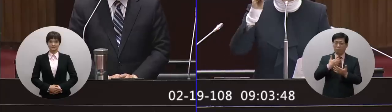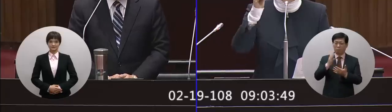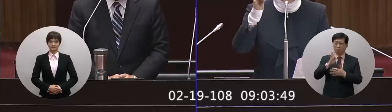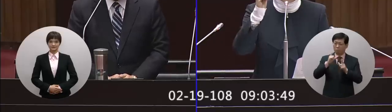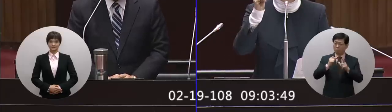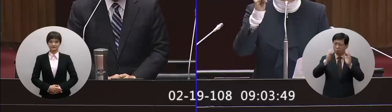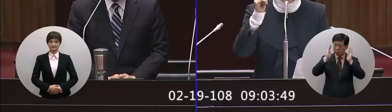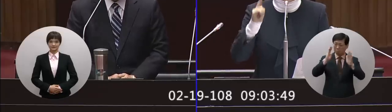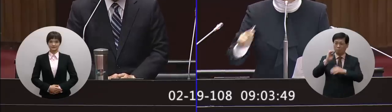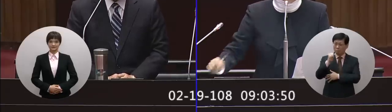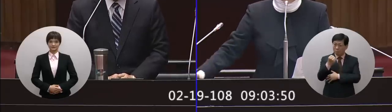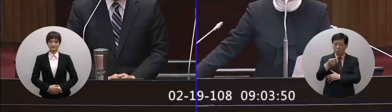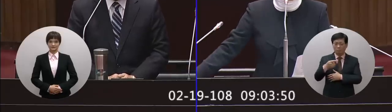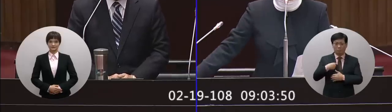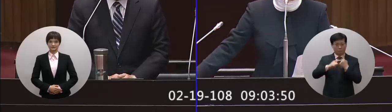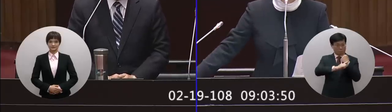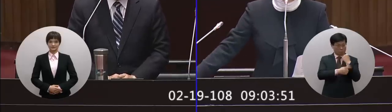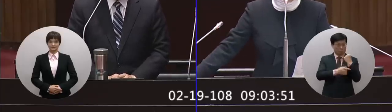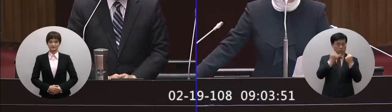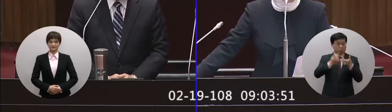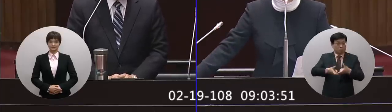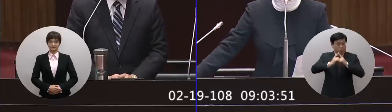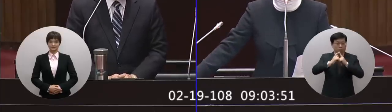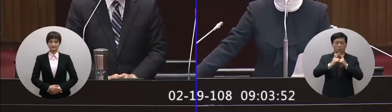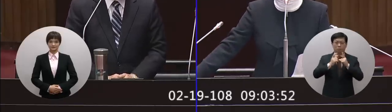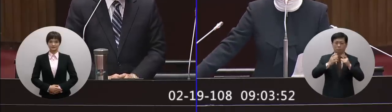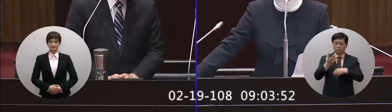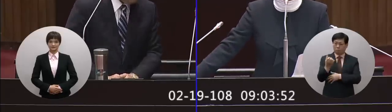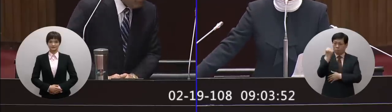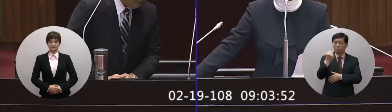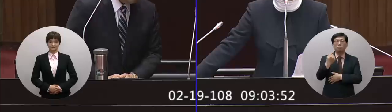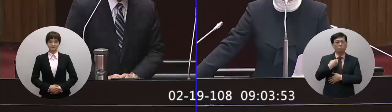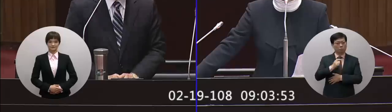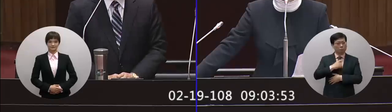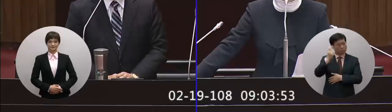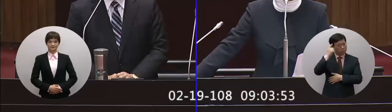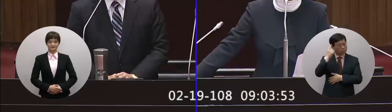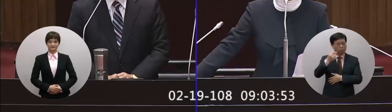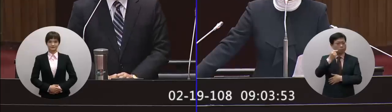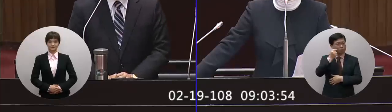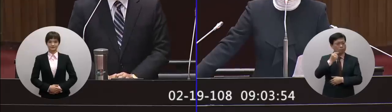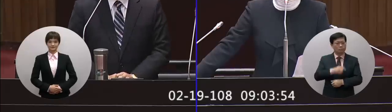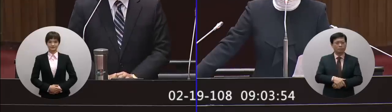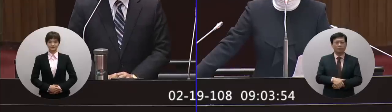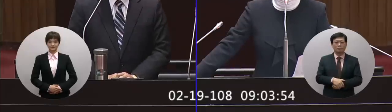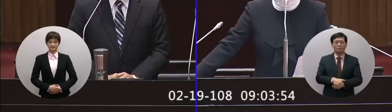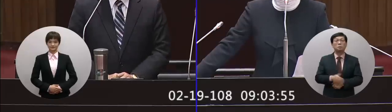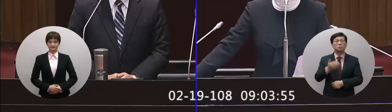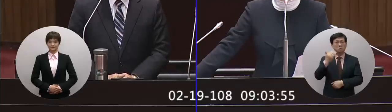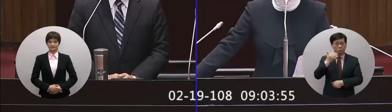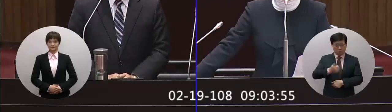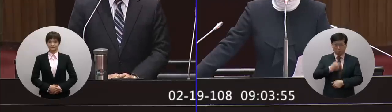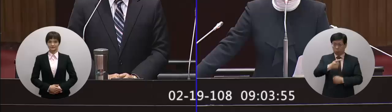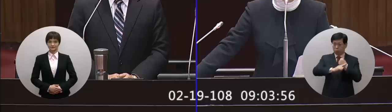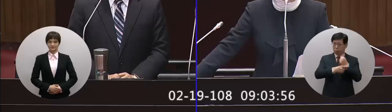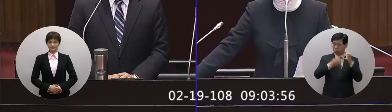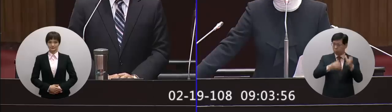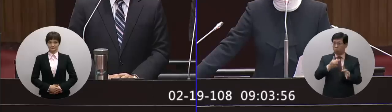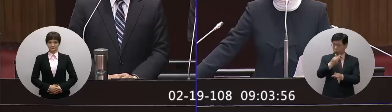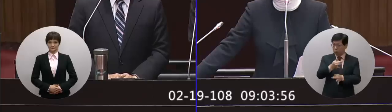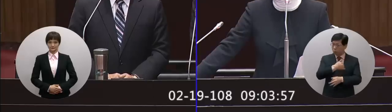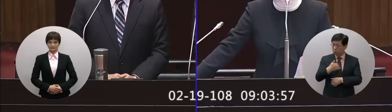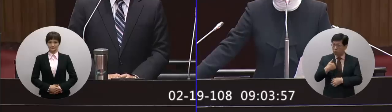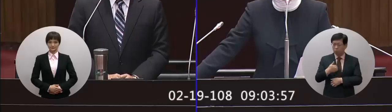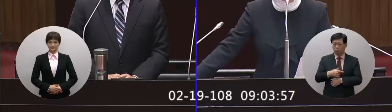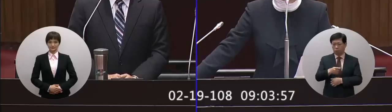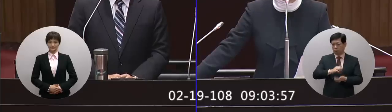可以用一部法律来恢复公平正义，那么本席认为非常的难。如果有这样子的法律，本席也